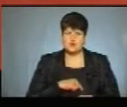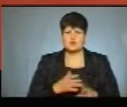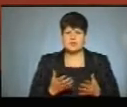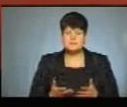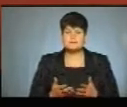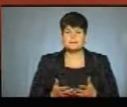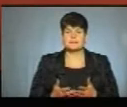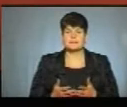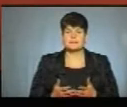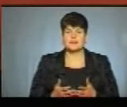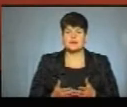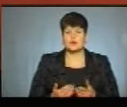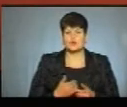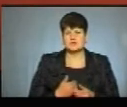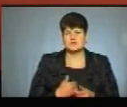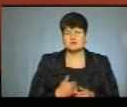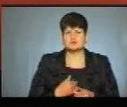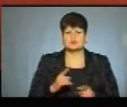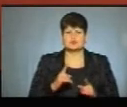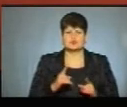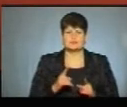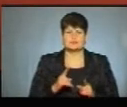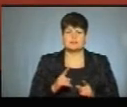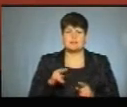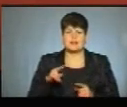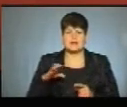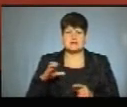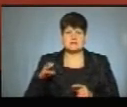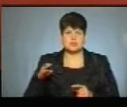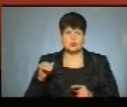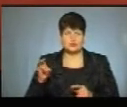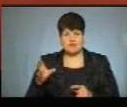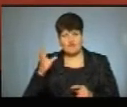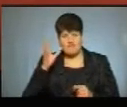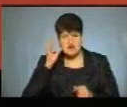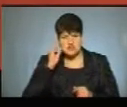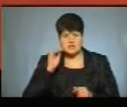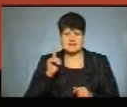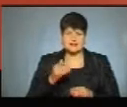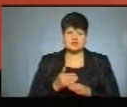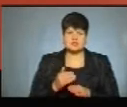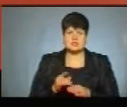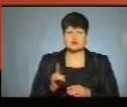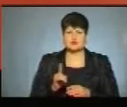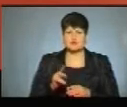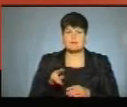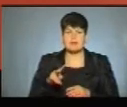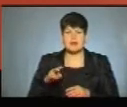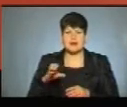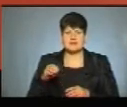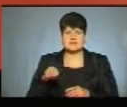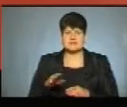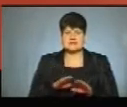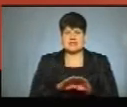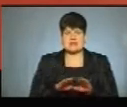б, щоб там особливо пластуни вважають там якась їхня частина, щоб Пласт це не на